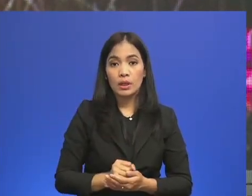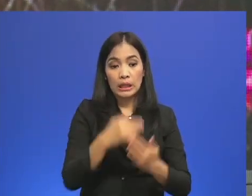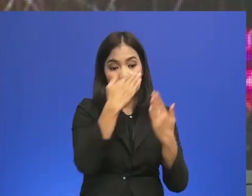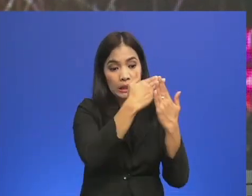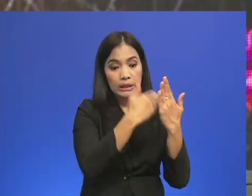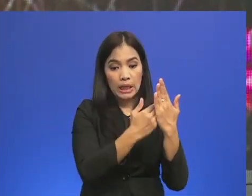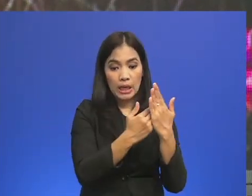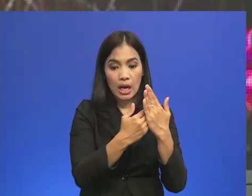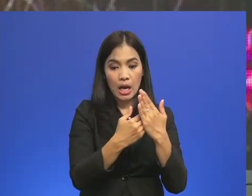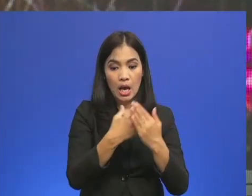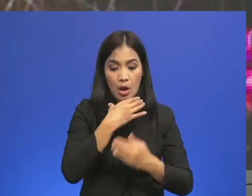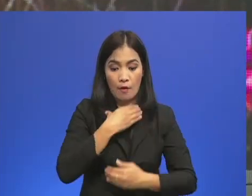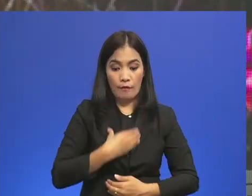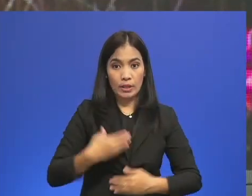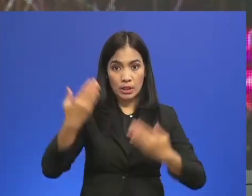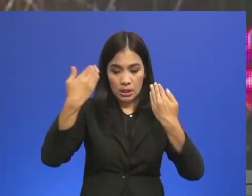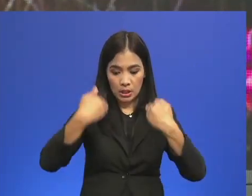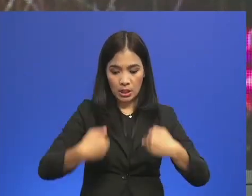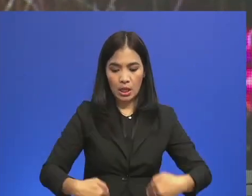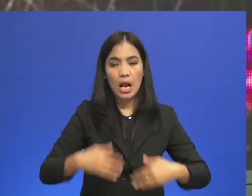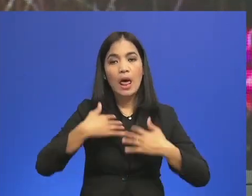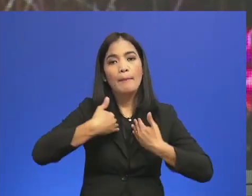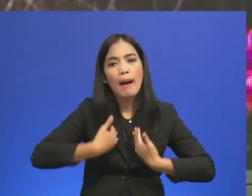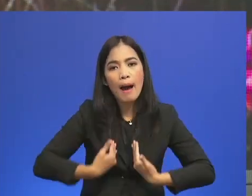secara fisik tidak berdaya,